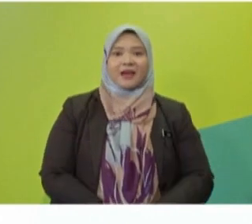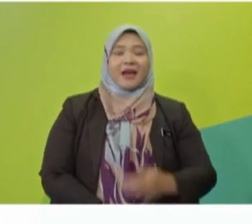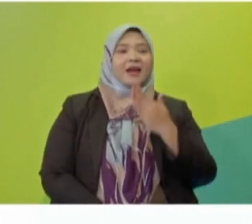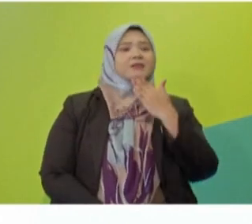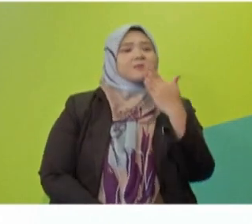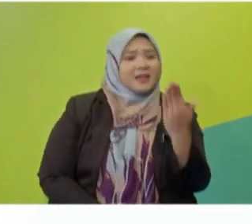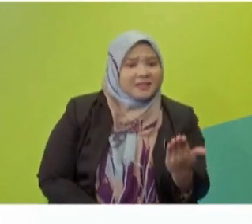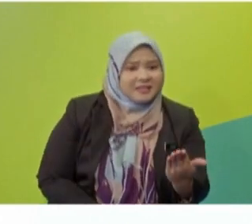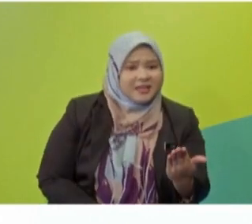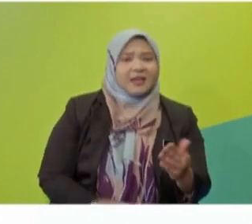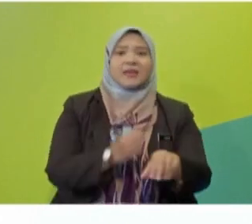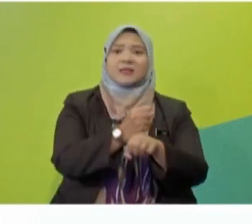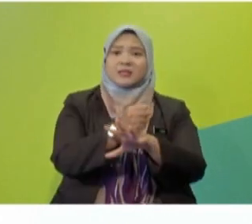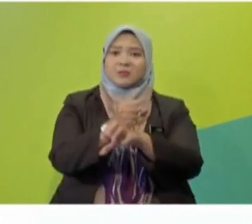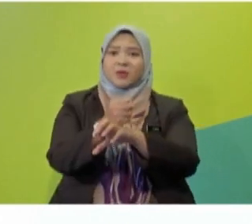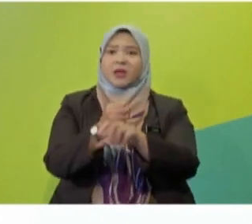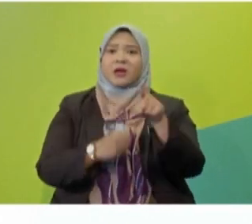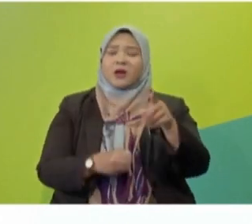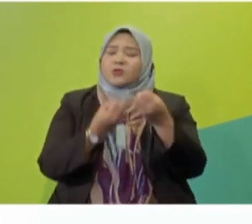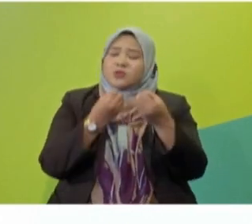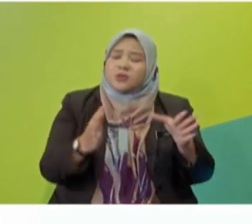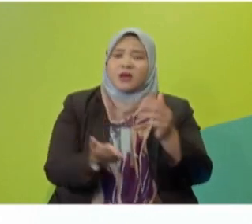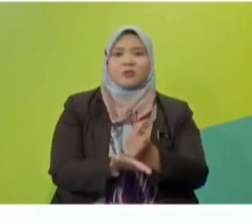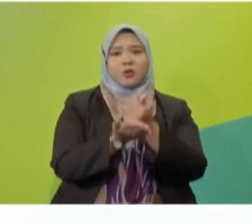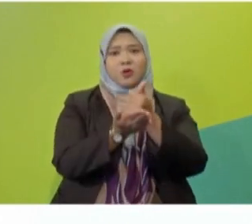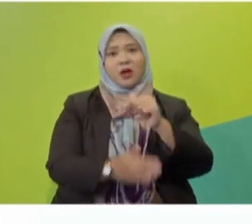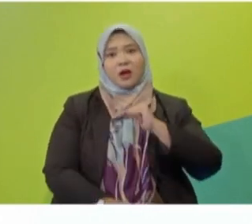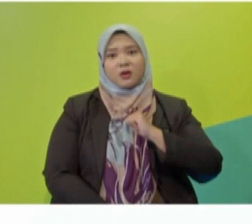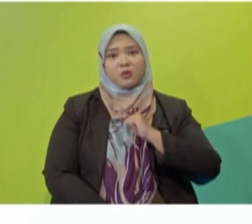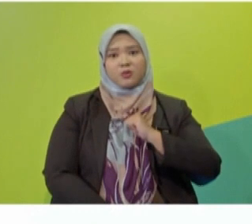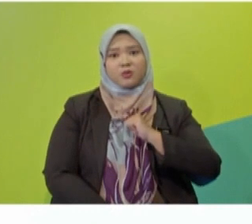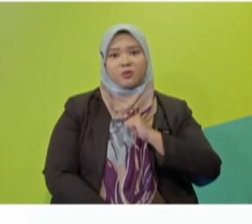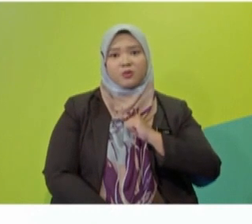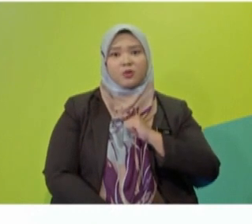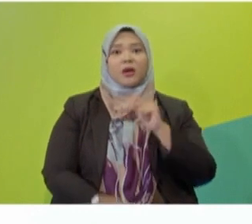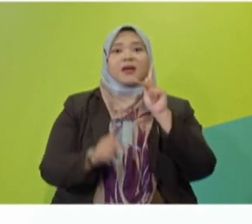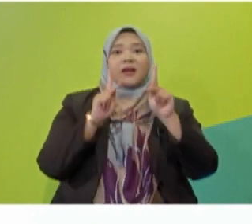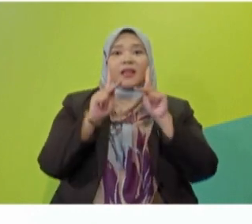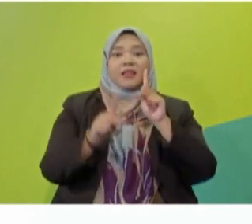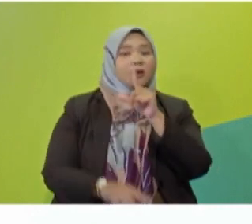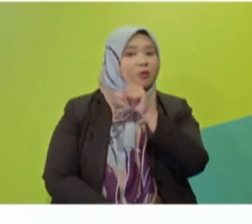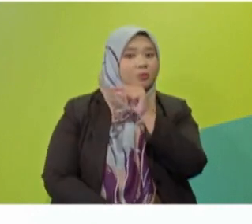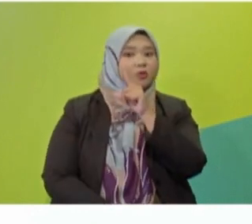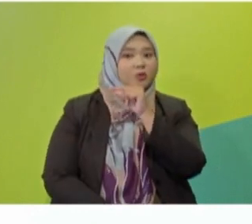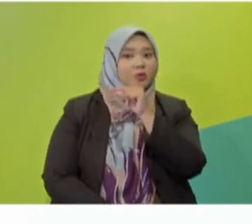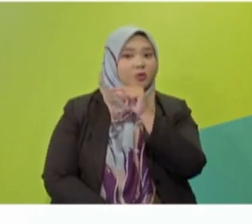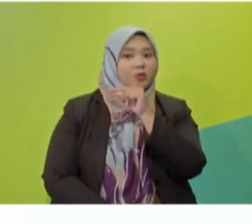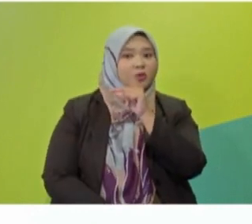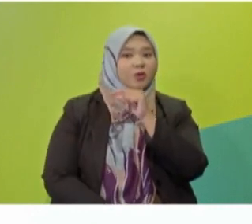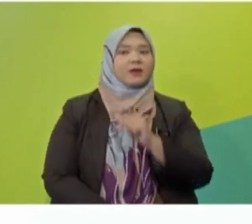semut, kau telah menolong aku, kata merpati. Sejak hari